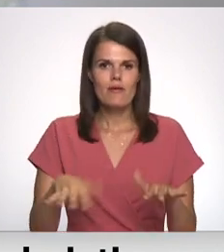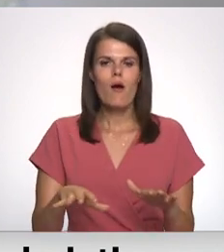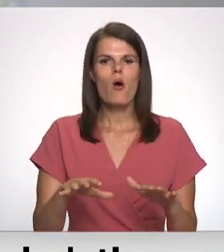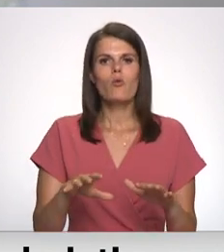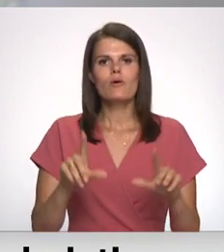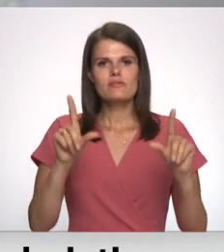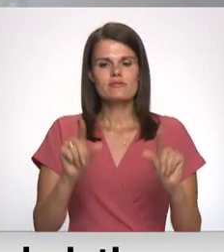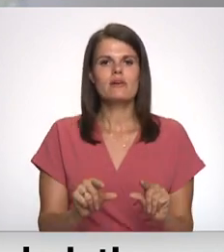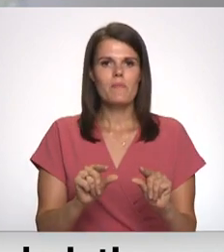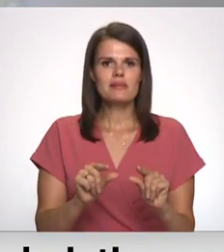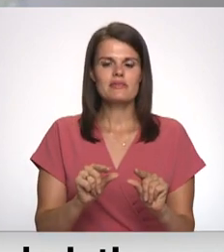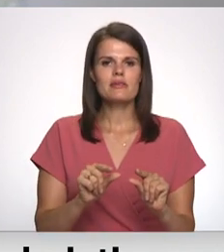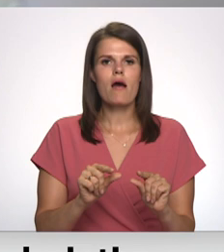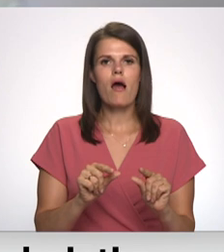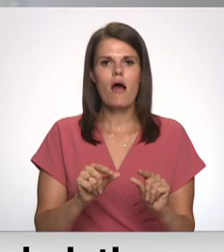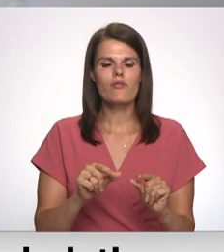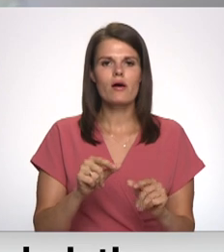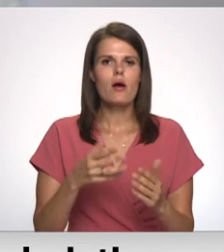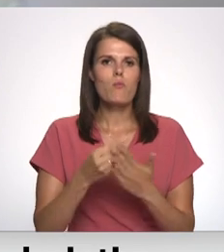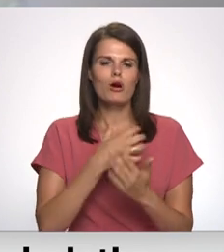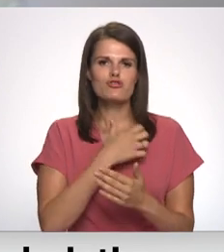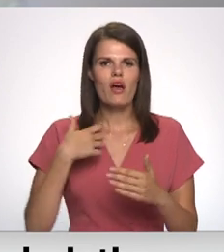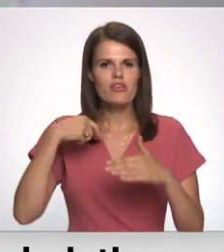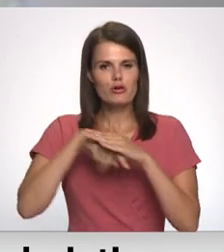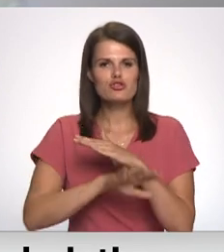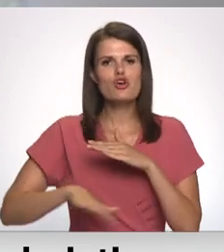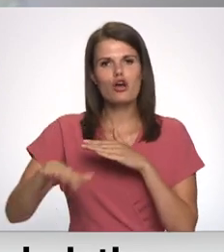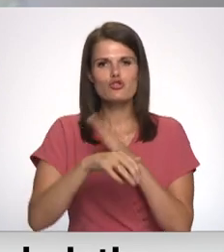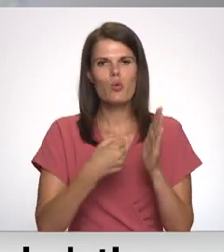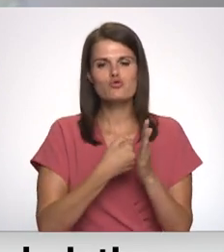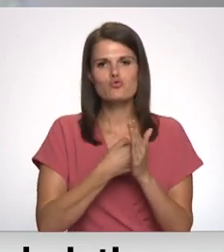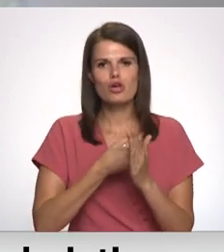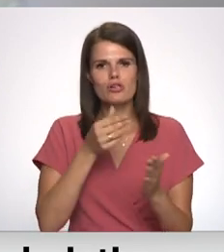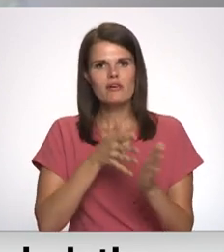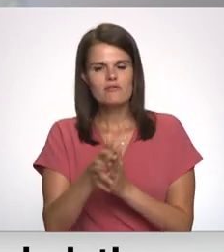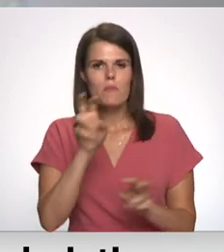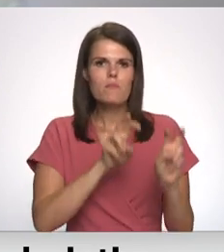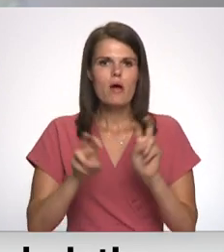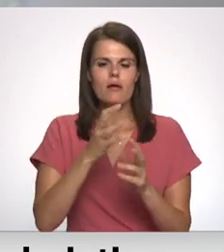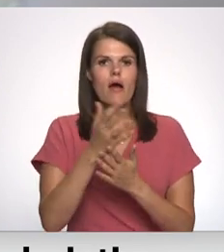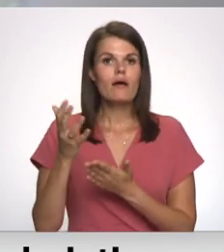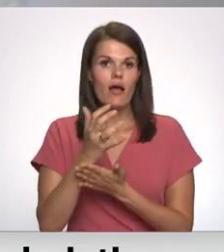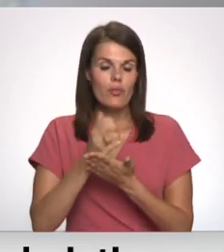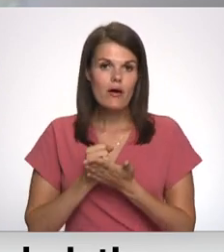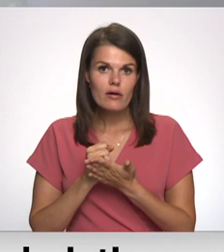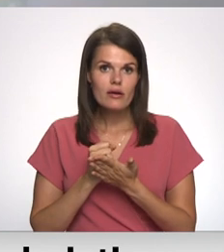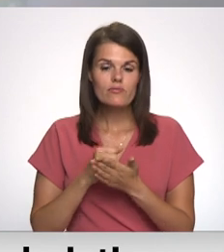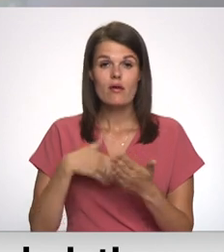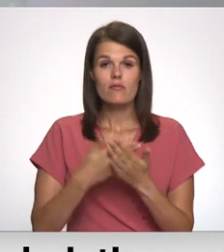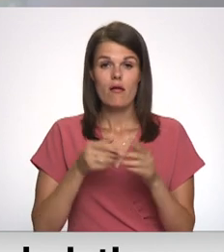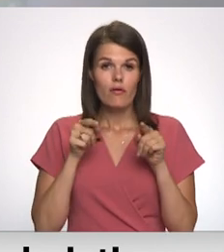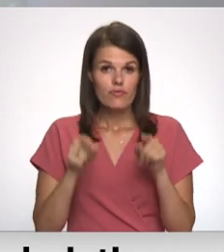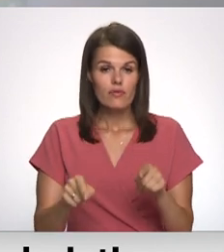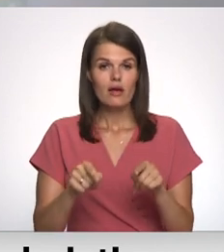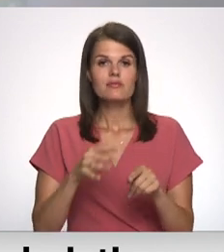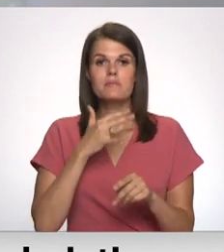samazināt uzturēšanas izdevumus pašvaldības iekšienē, meklēt kādas rezerves. Ja arī tas būs